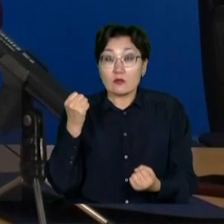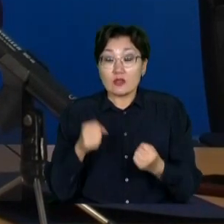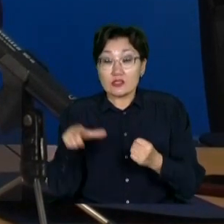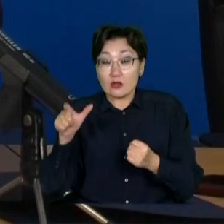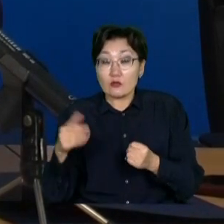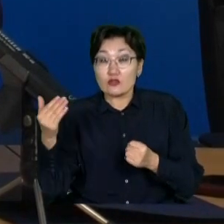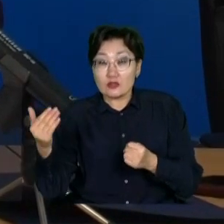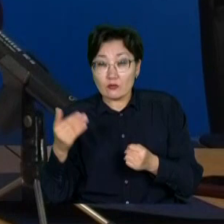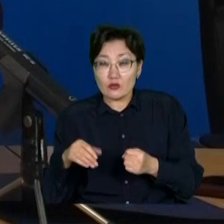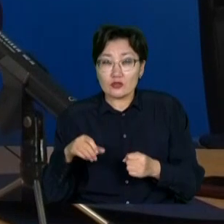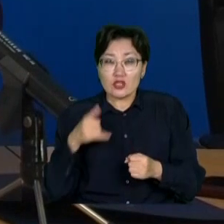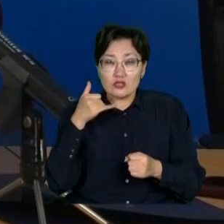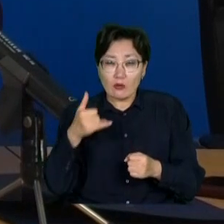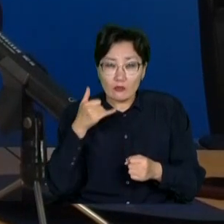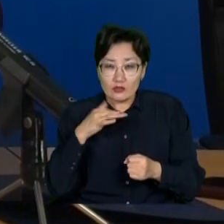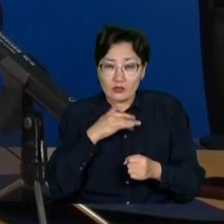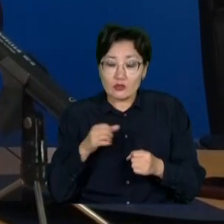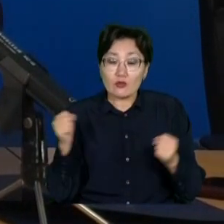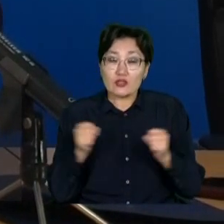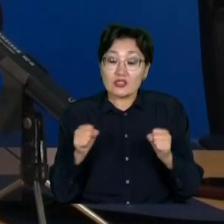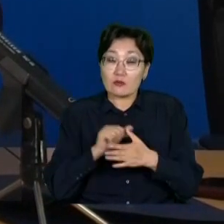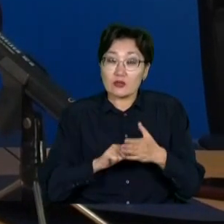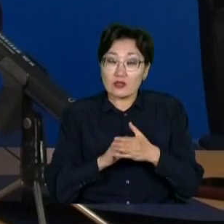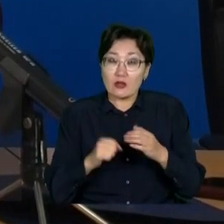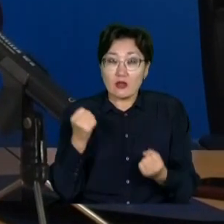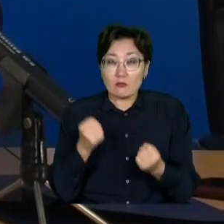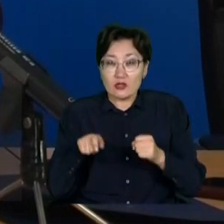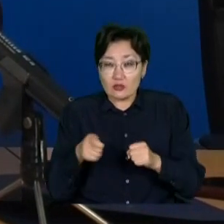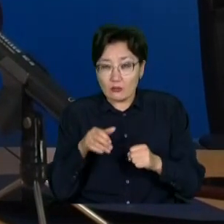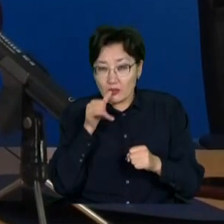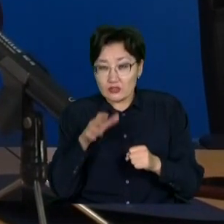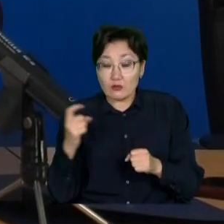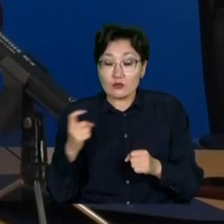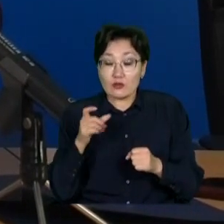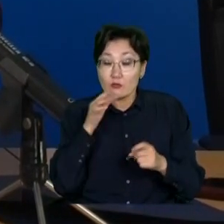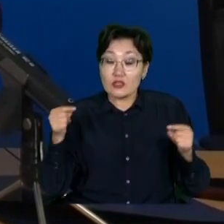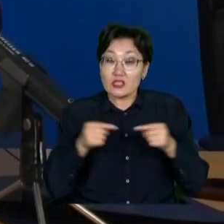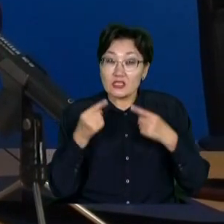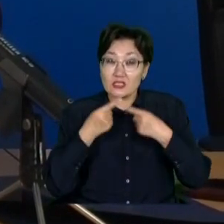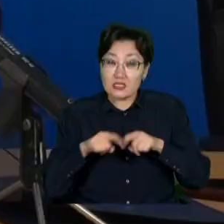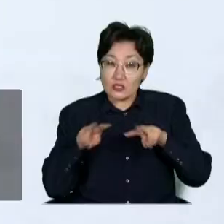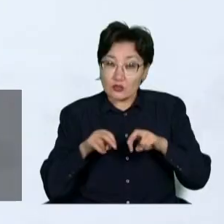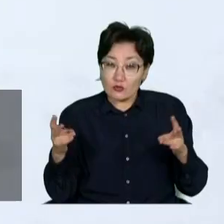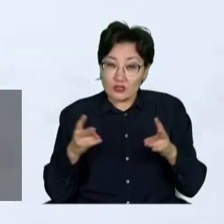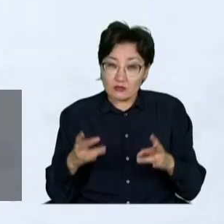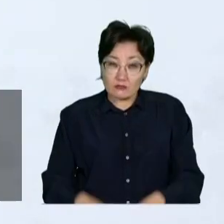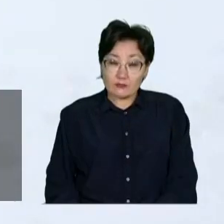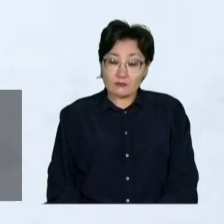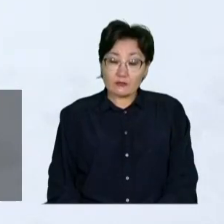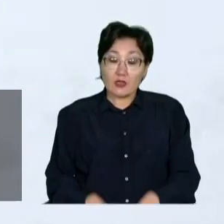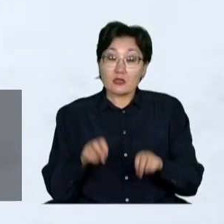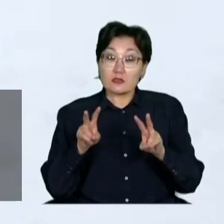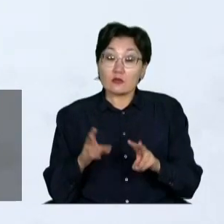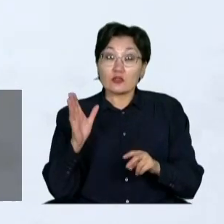жүргізушілердің тарапынан да қоңыраулар көбейді. Аяз салдарынан көліктер оталмай жатыр. Автокөлік иелері уақытылы техникалық тексеруден өтулері тиіс.